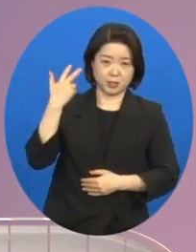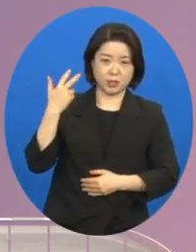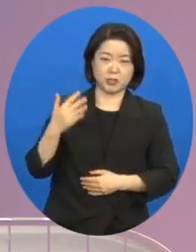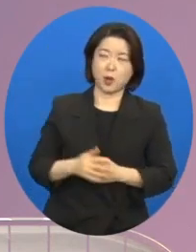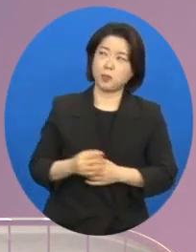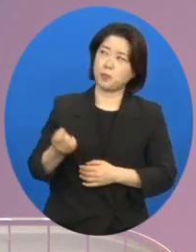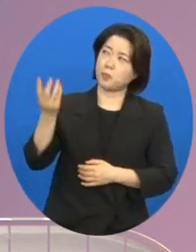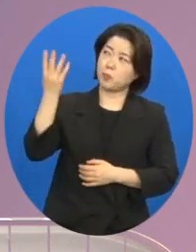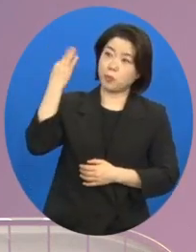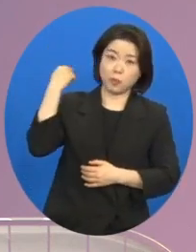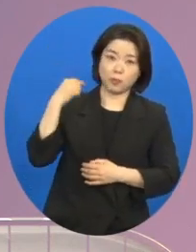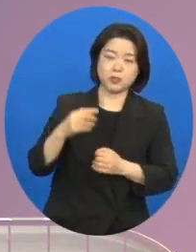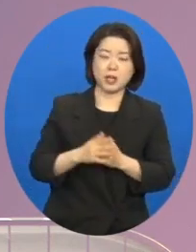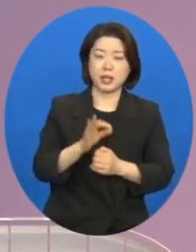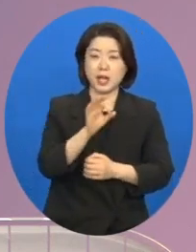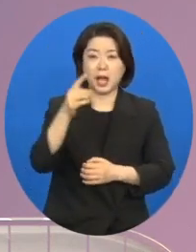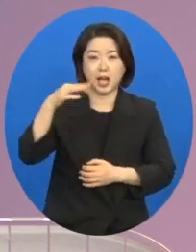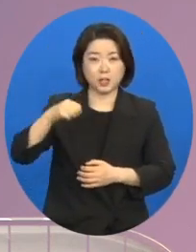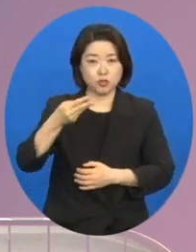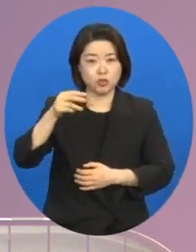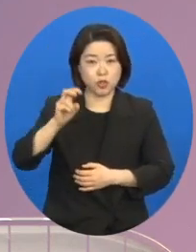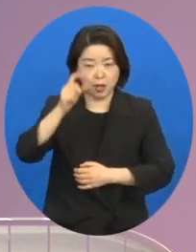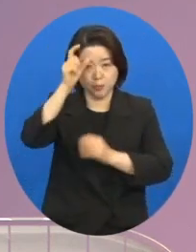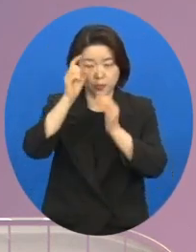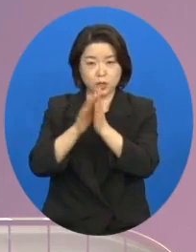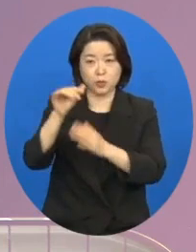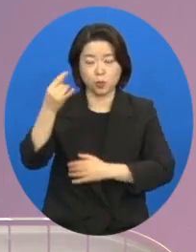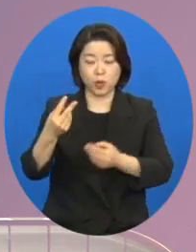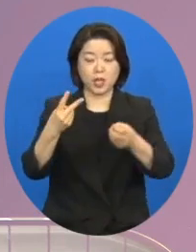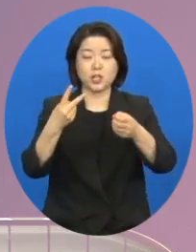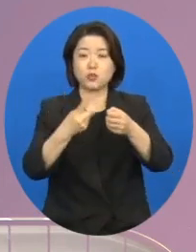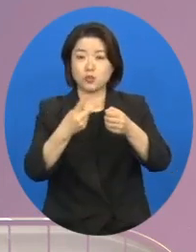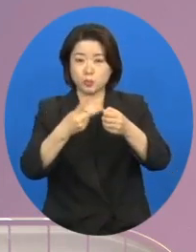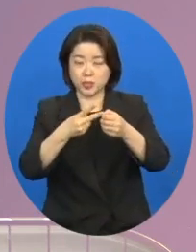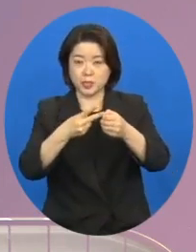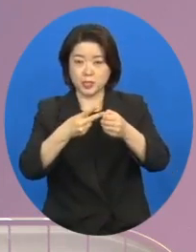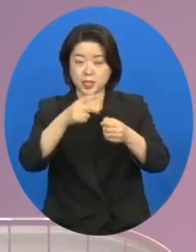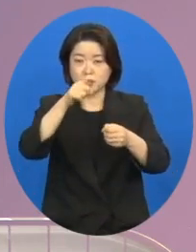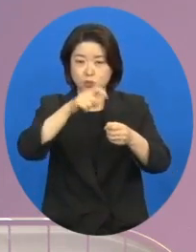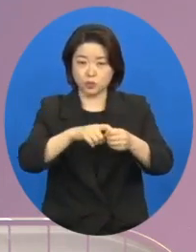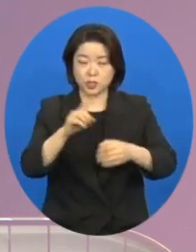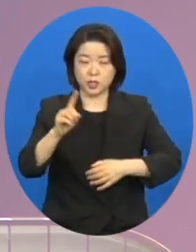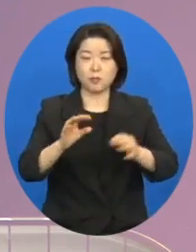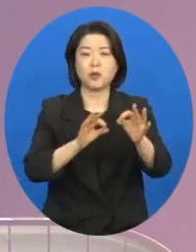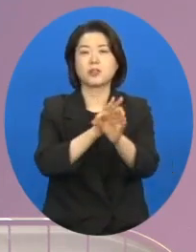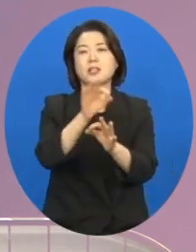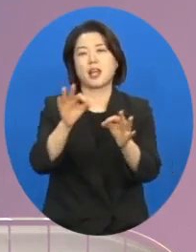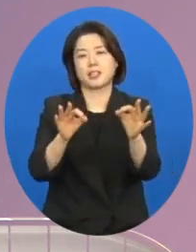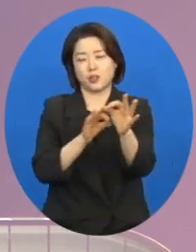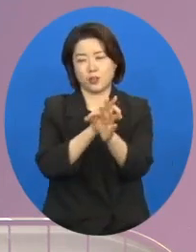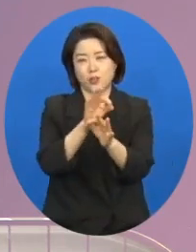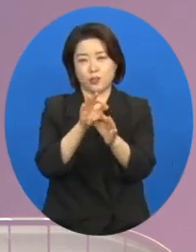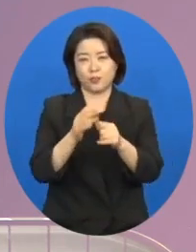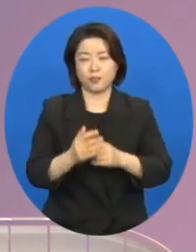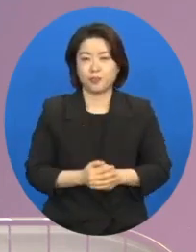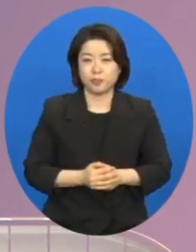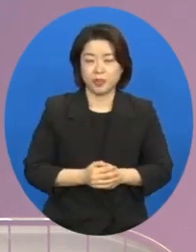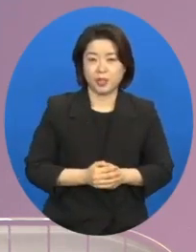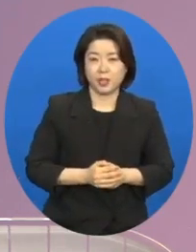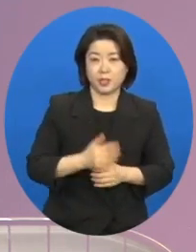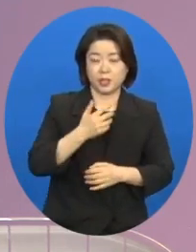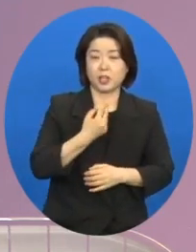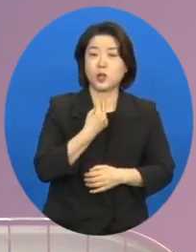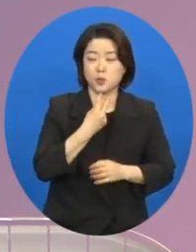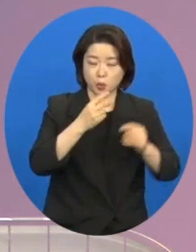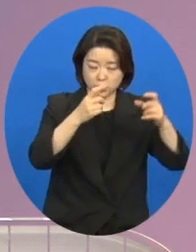몇주 전이네요, 아들남 기도의 두 번째 그 주제가 재정이었습니다. 그때 우리 요셉교구의 참 귀한 분이